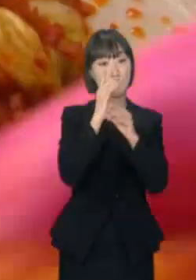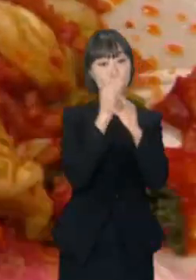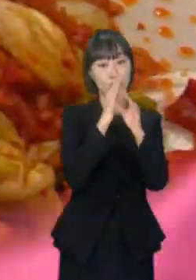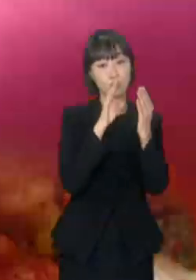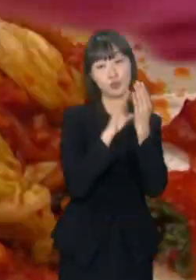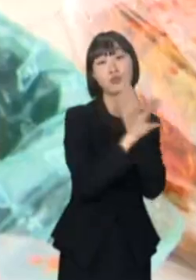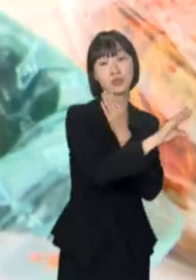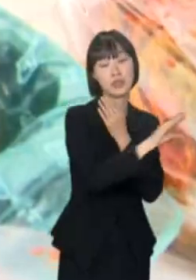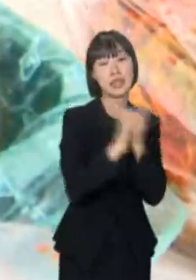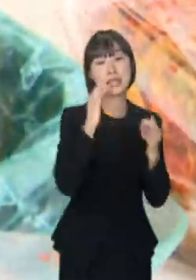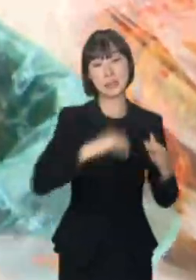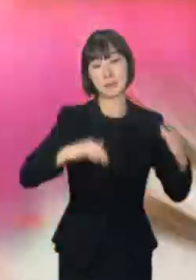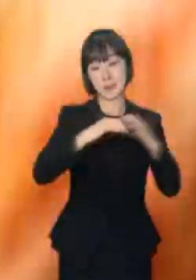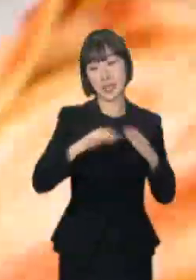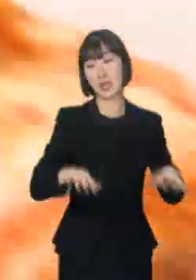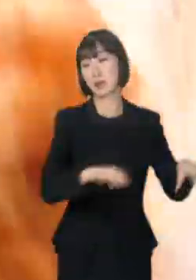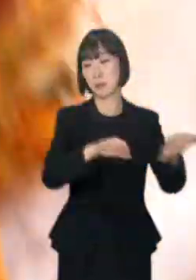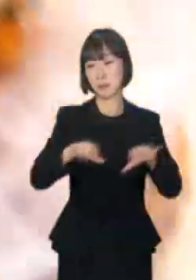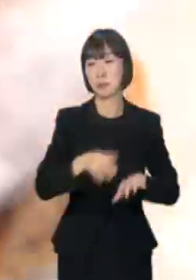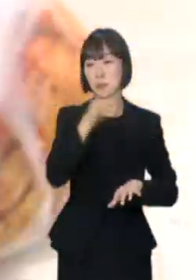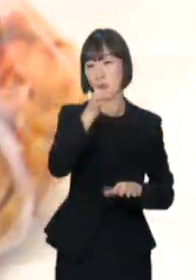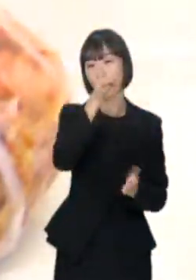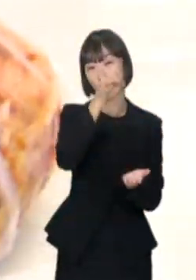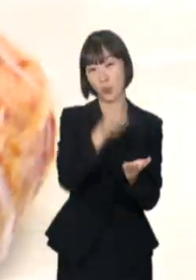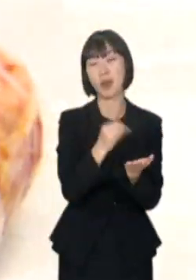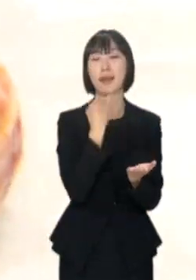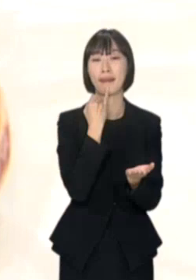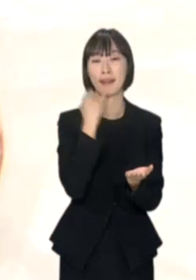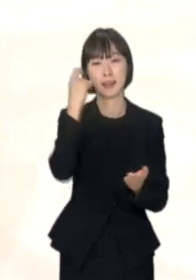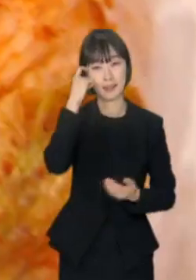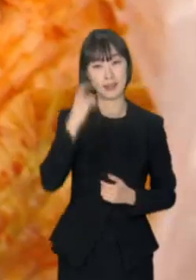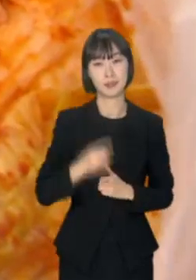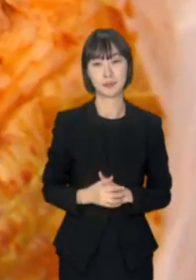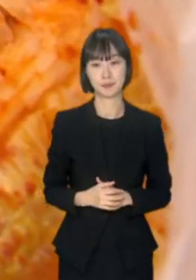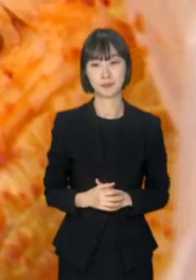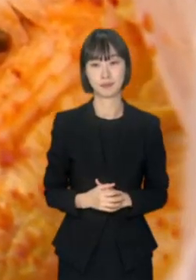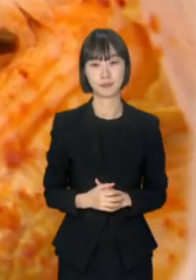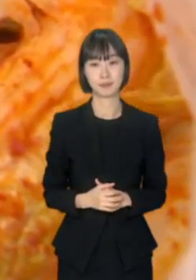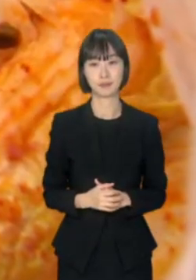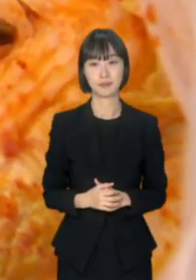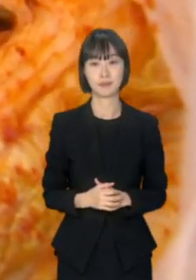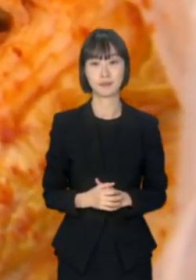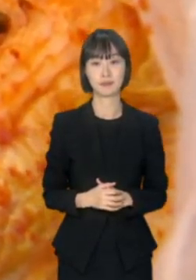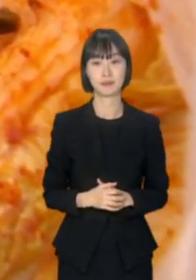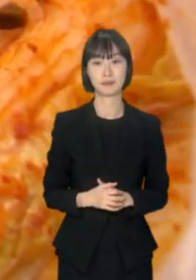김장 비용이 더 줄어들 것으로 전망했습니다. 연합뉴스TV 서영석입니다.